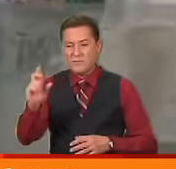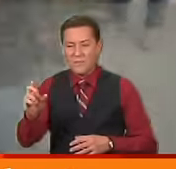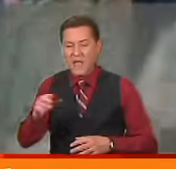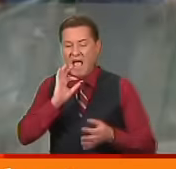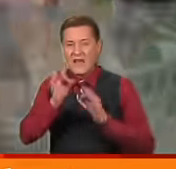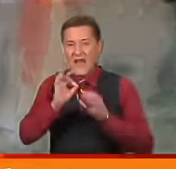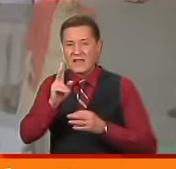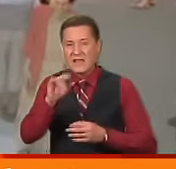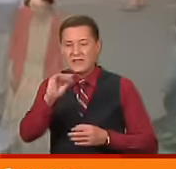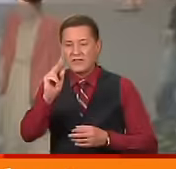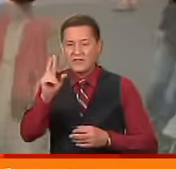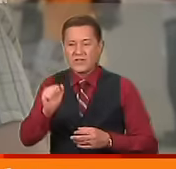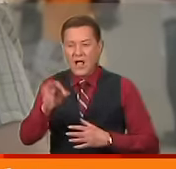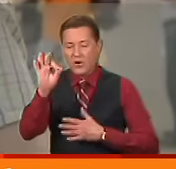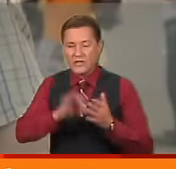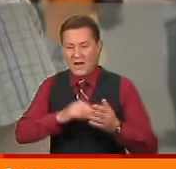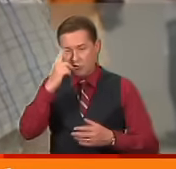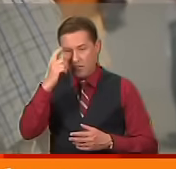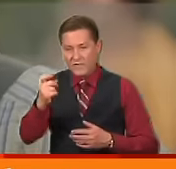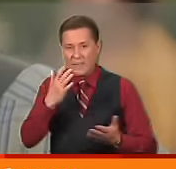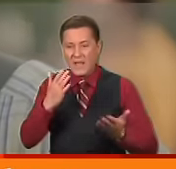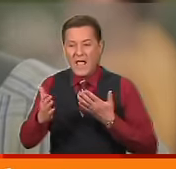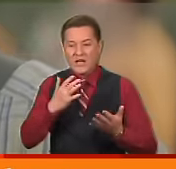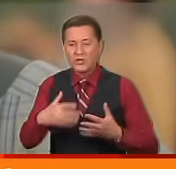радник Кличка, одразу повідомляє, якщо не